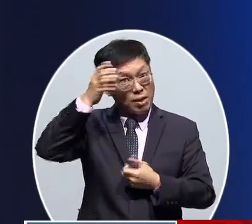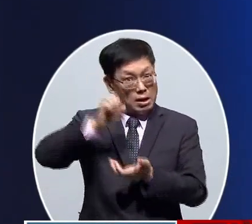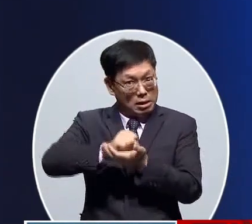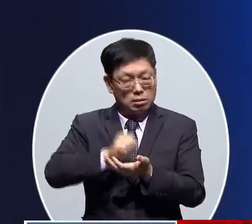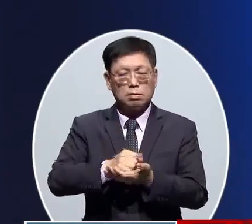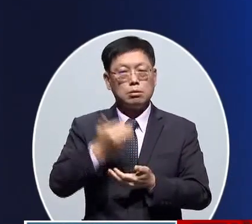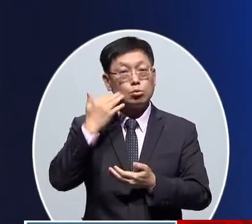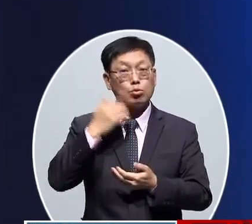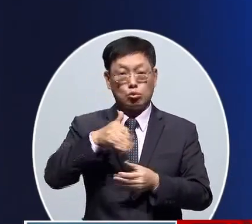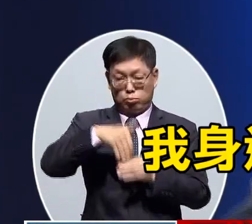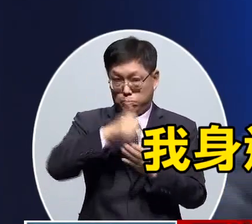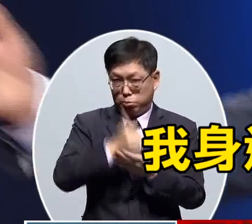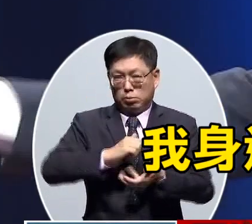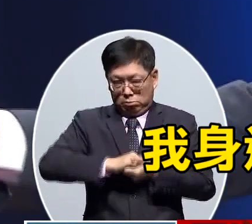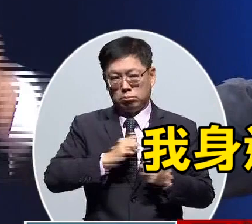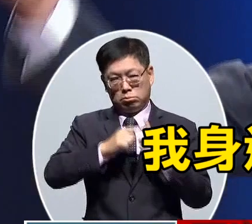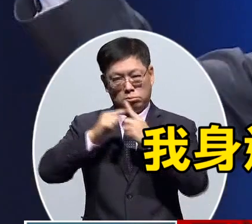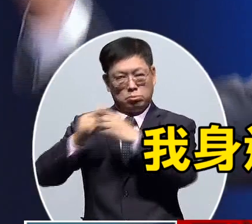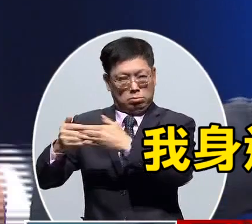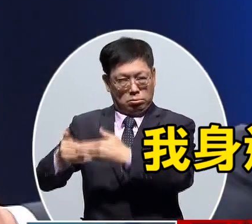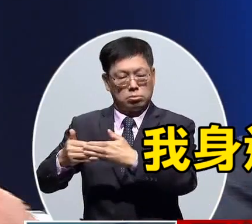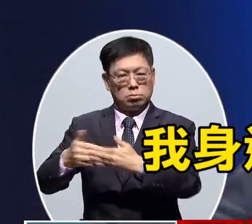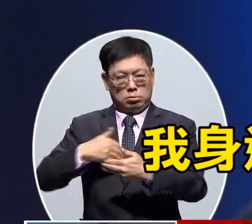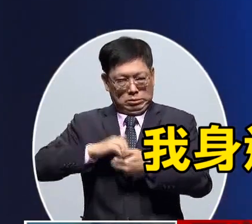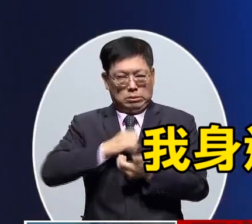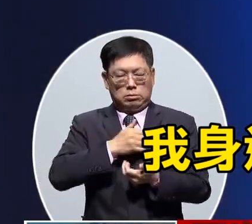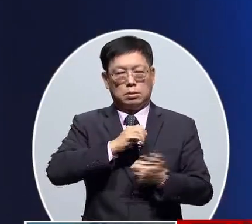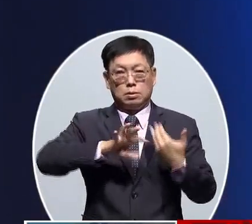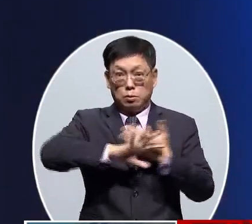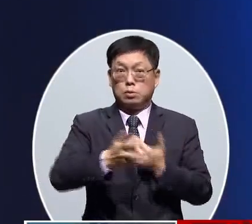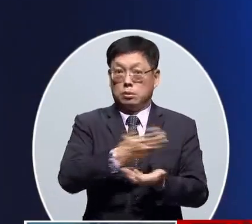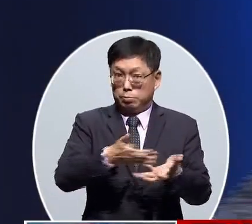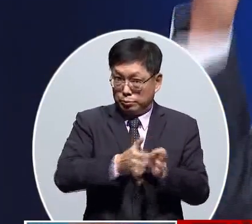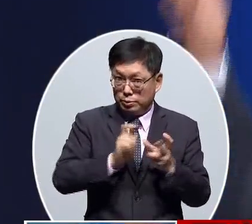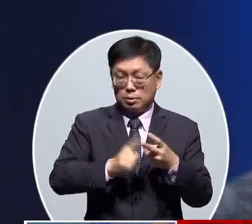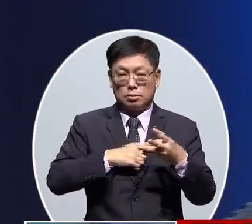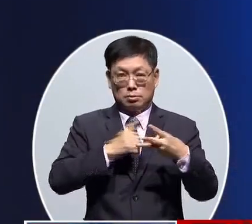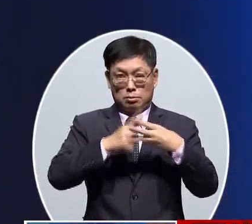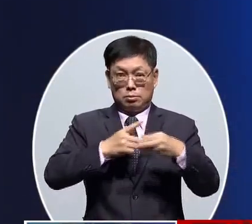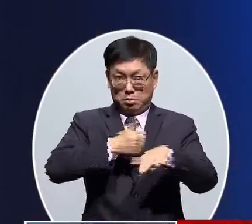当选，我当然到北京去，我身边站的是我们的退休的外交部长、陆委会